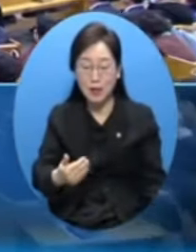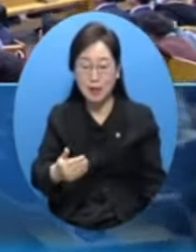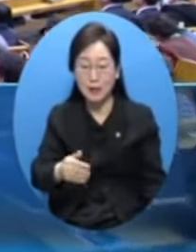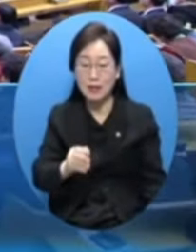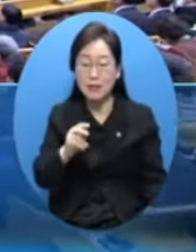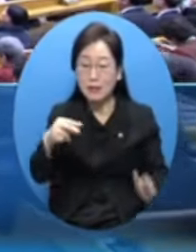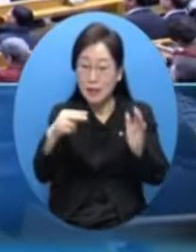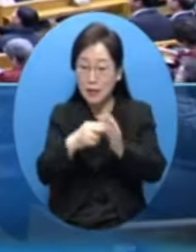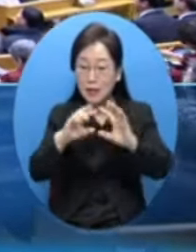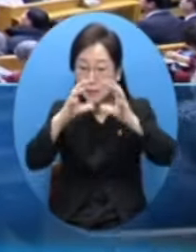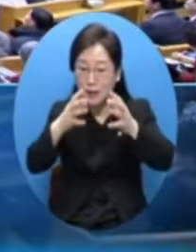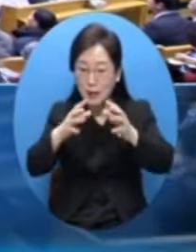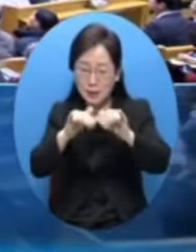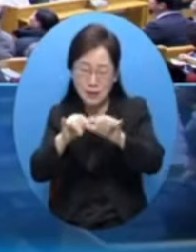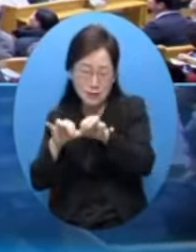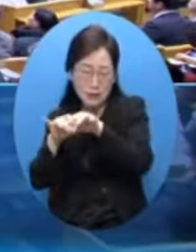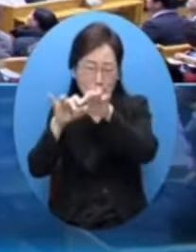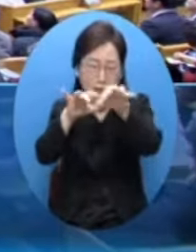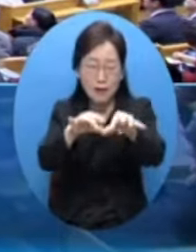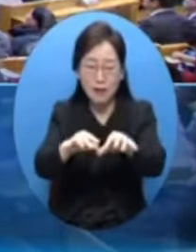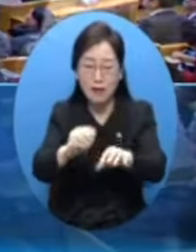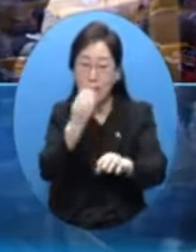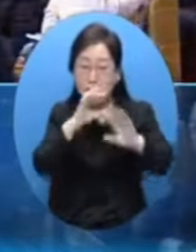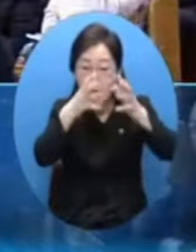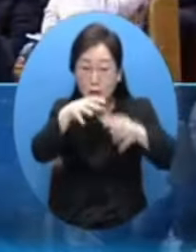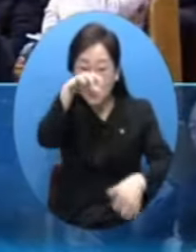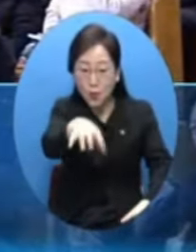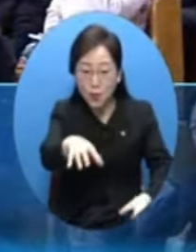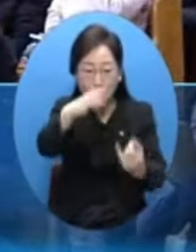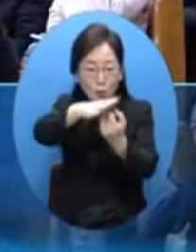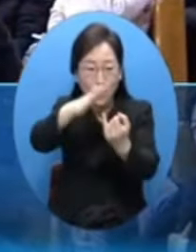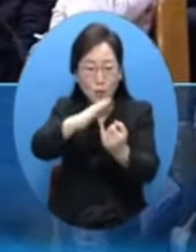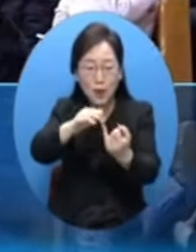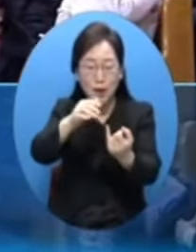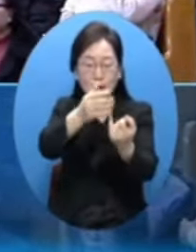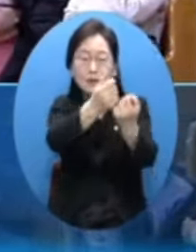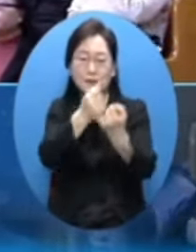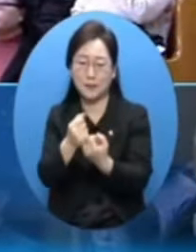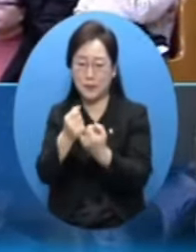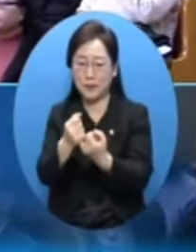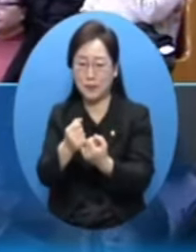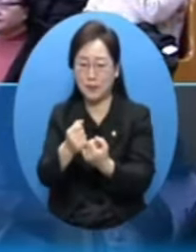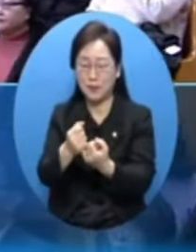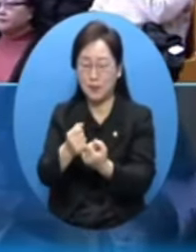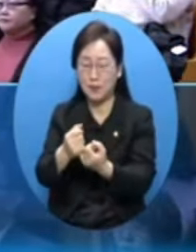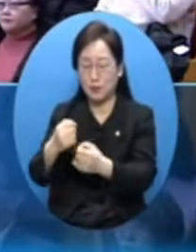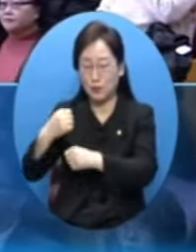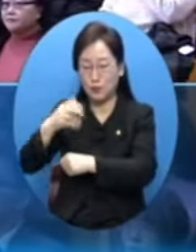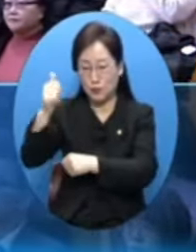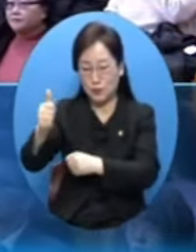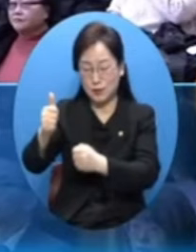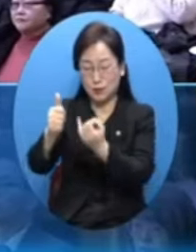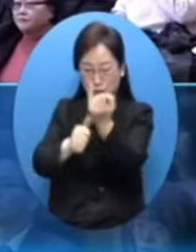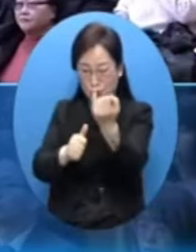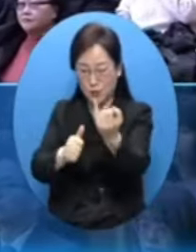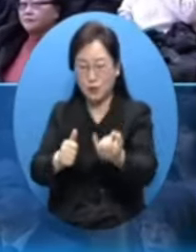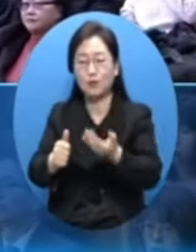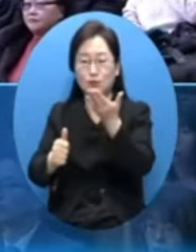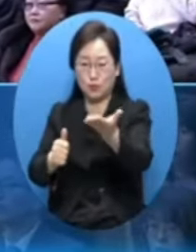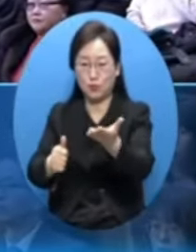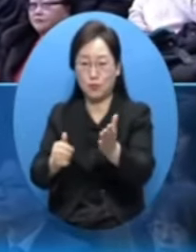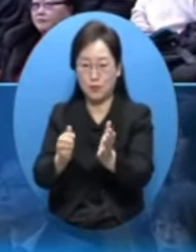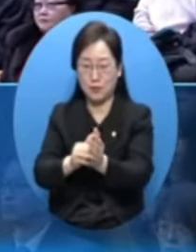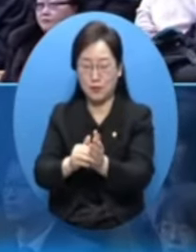지어 나가서 이스라엘 땅에서 어린 소녀 하나를 사로잡음에 그 나만의 아내에게 수종들더니 그 여주인에게 이르되